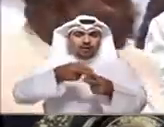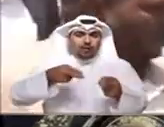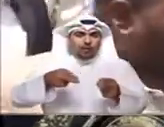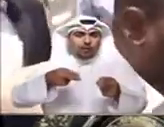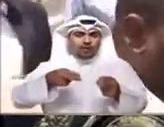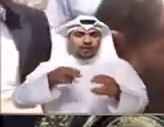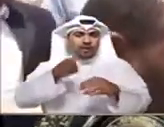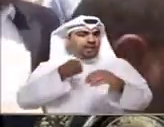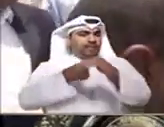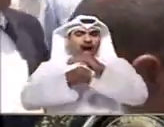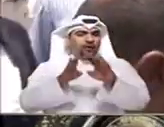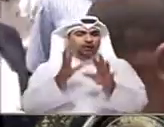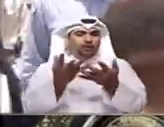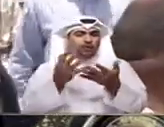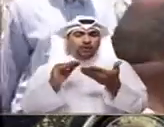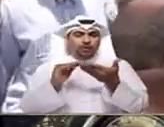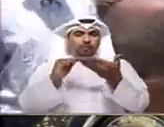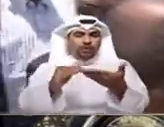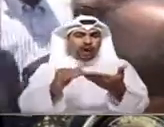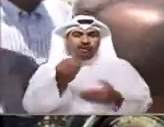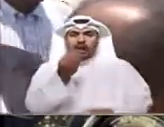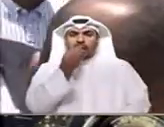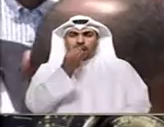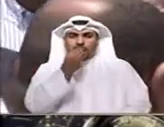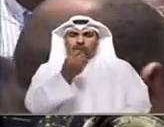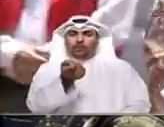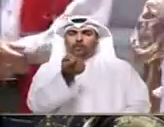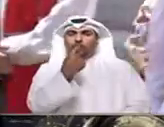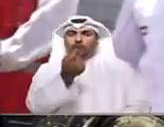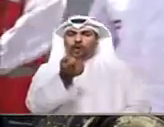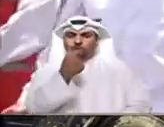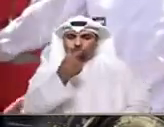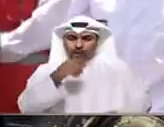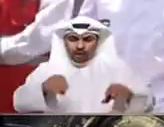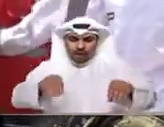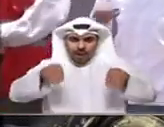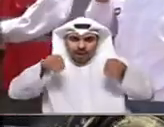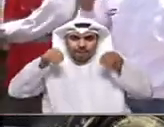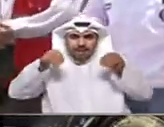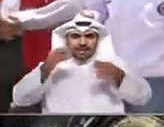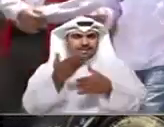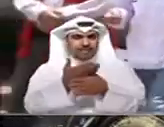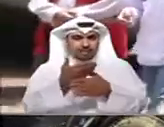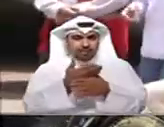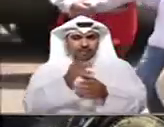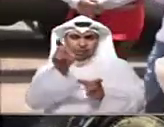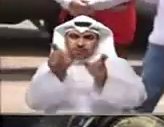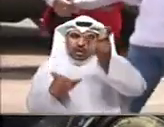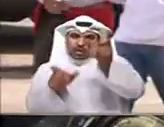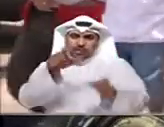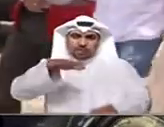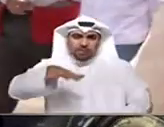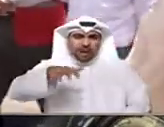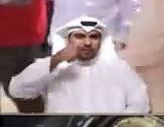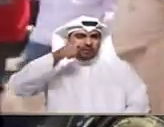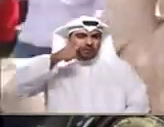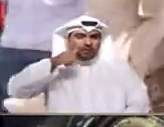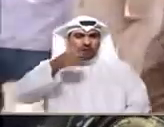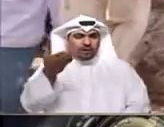من دولة الكويت، هي الأولى من الجسر الجوي الذي سيصل لمساعدة المنكوبين من السيول والفيضانات في